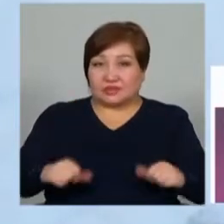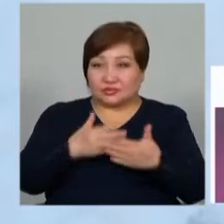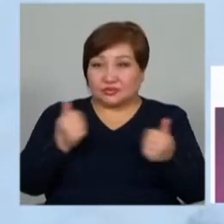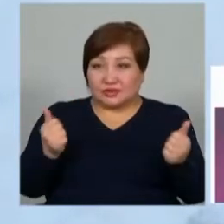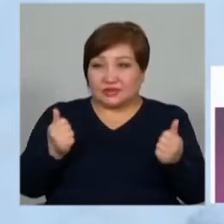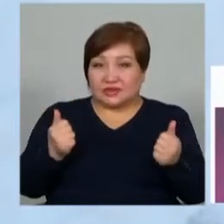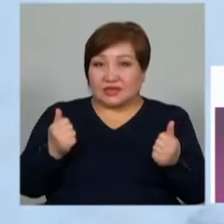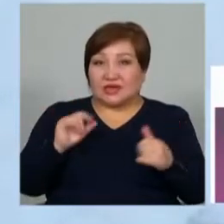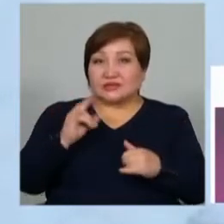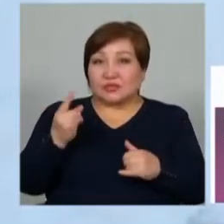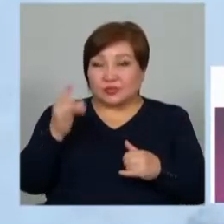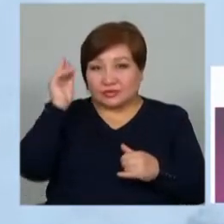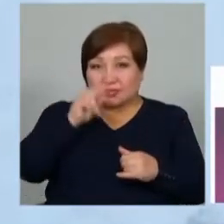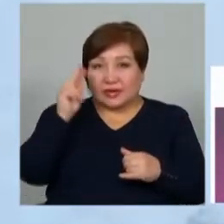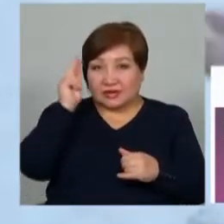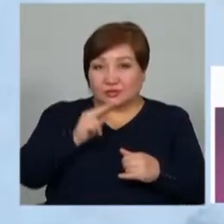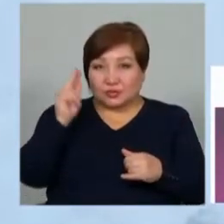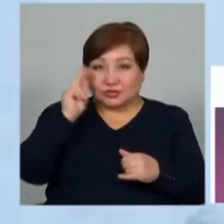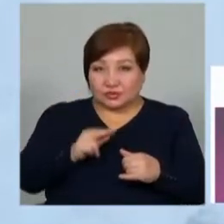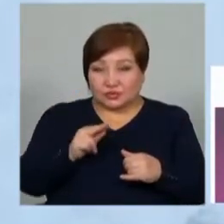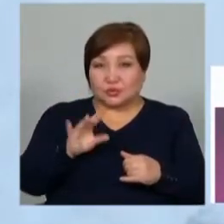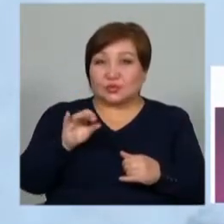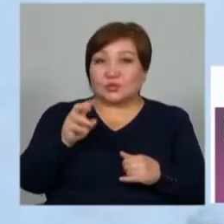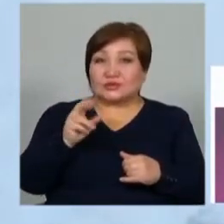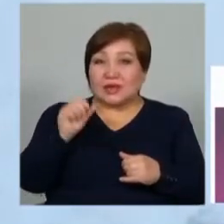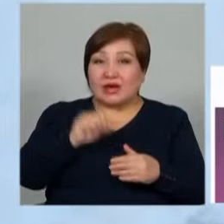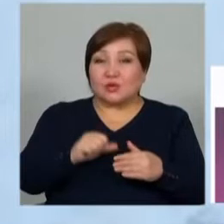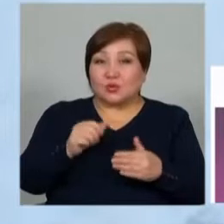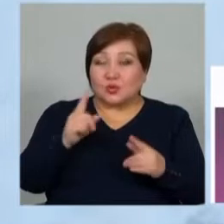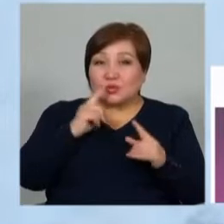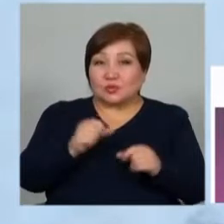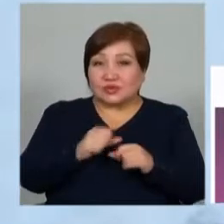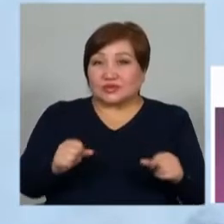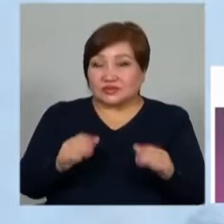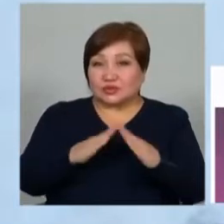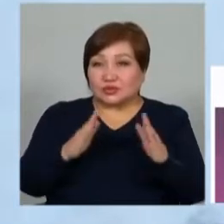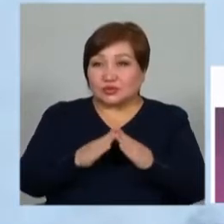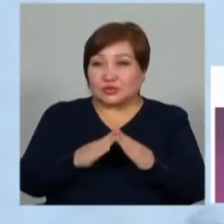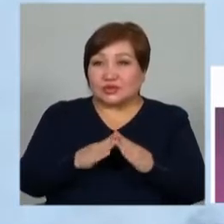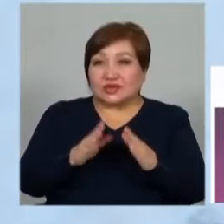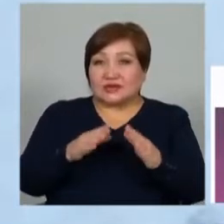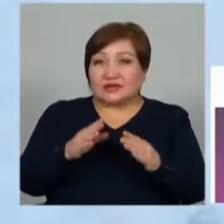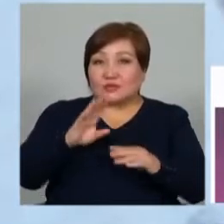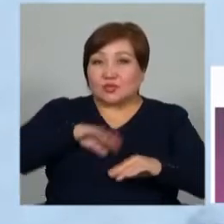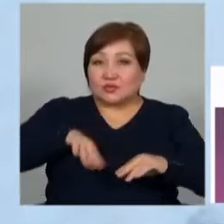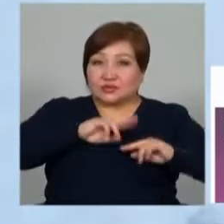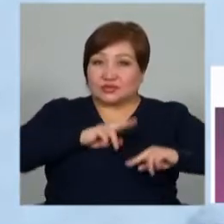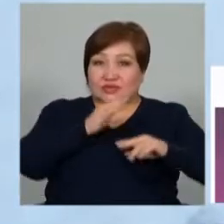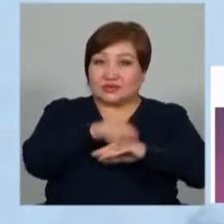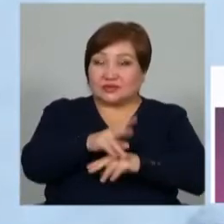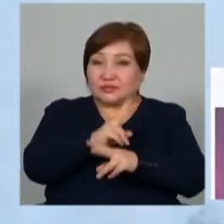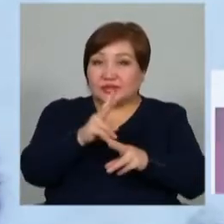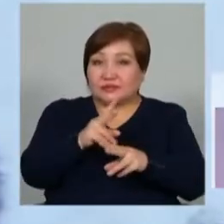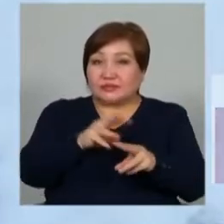емес. Сағат кешкі 7-8-ден басталады. Үйге жұмыстан келген кезде бір сәт демалу деген 10-11-ге дейін бұлар айтады.